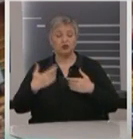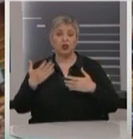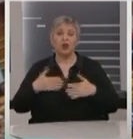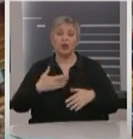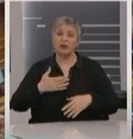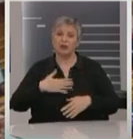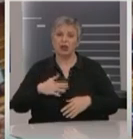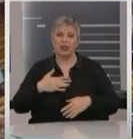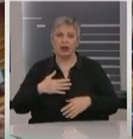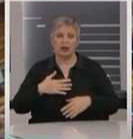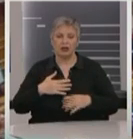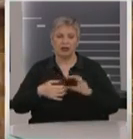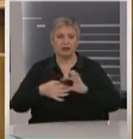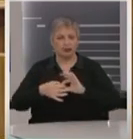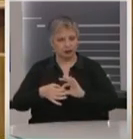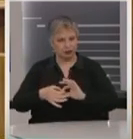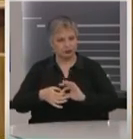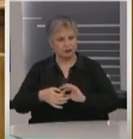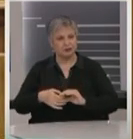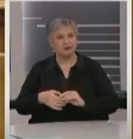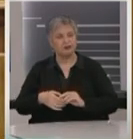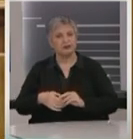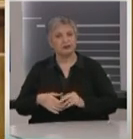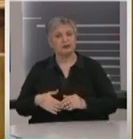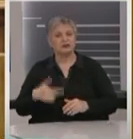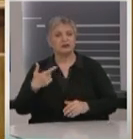παρακαλώ, όμως, τους φορολογικούς, κύριε Αντωνίου,